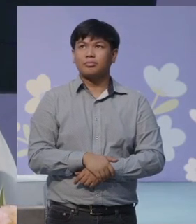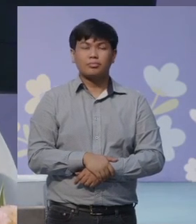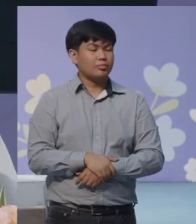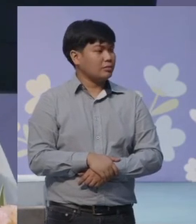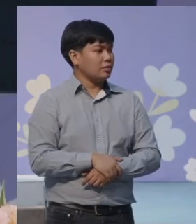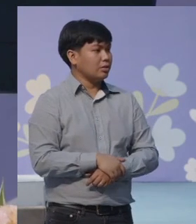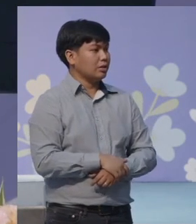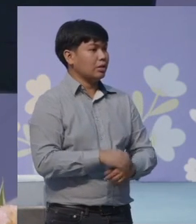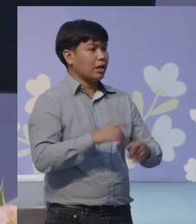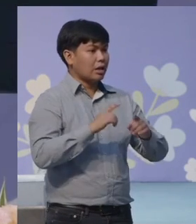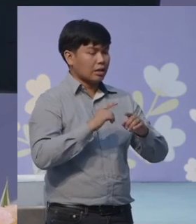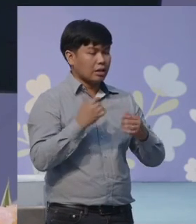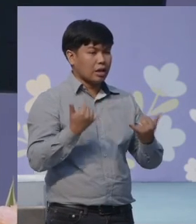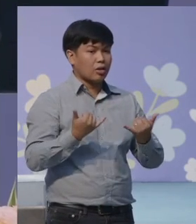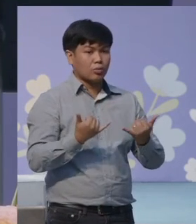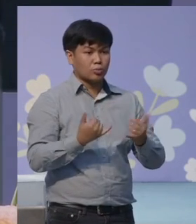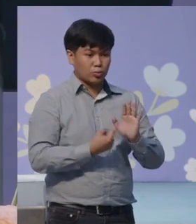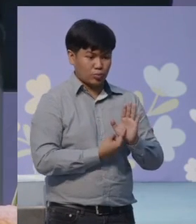At lalong-lalo na,